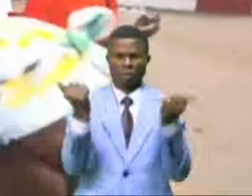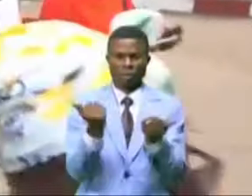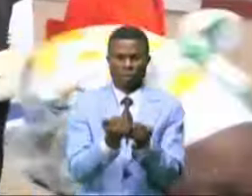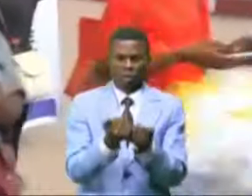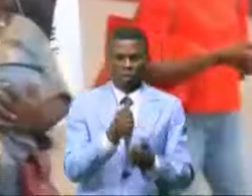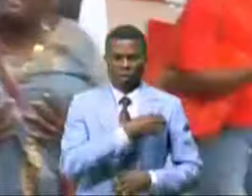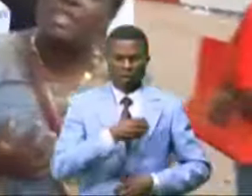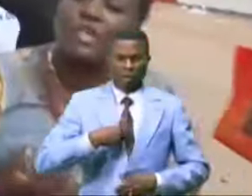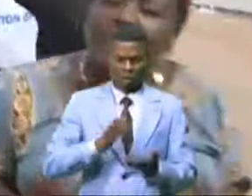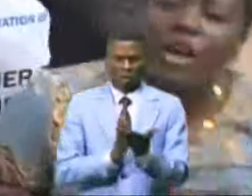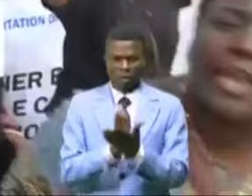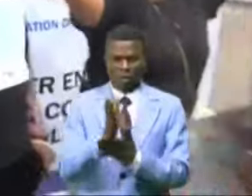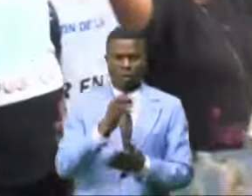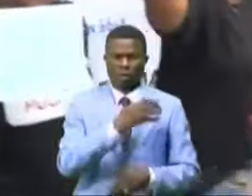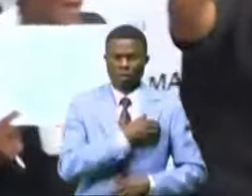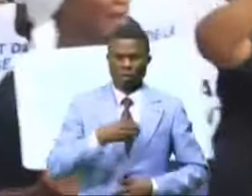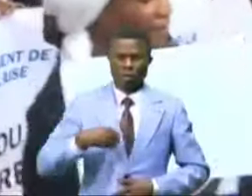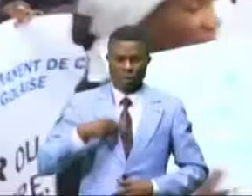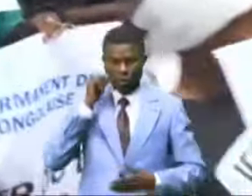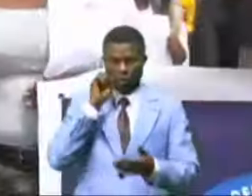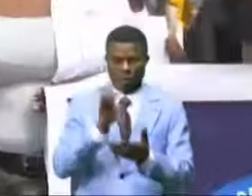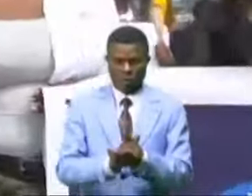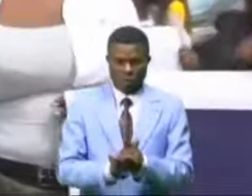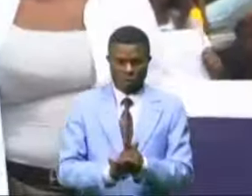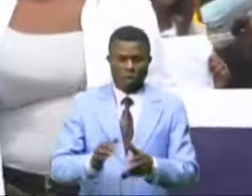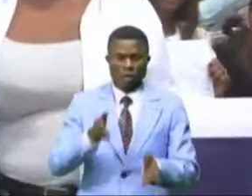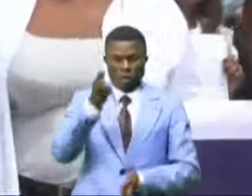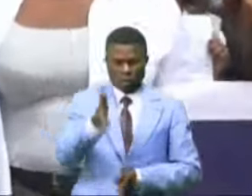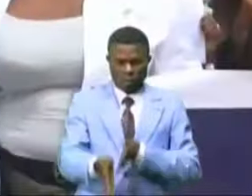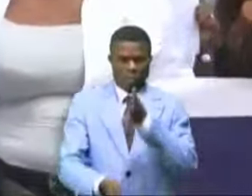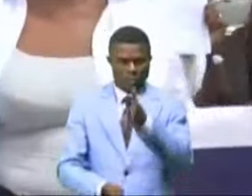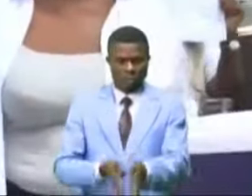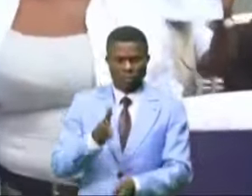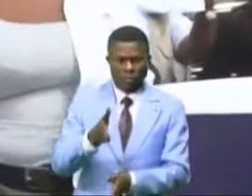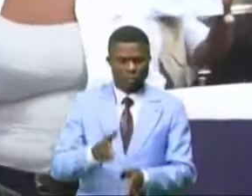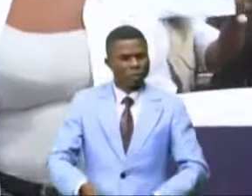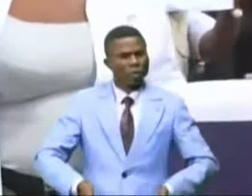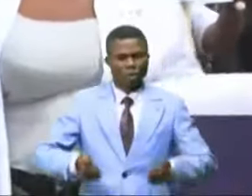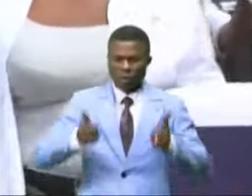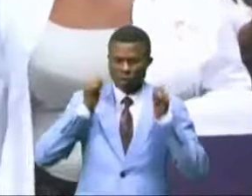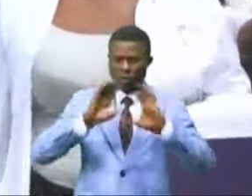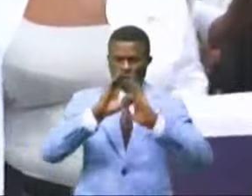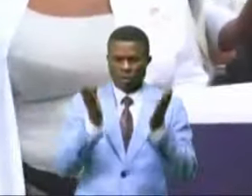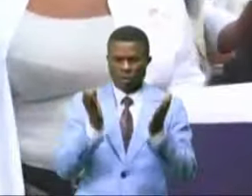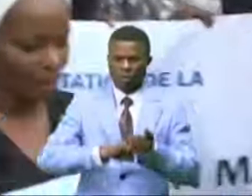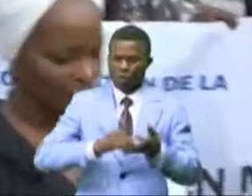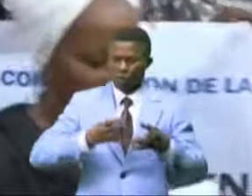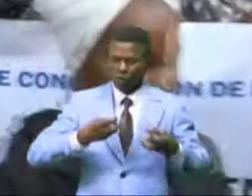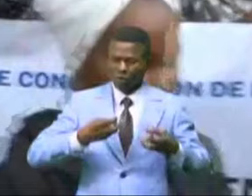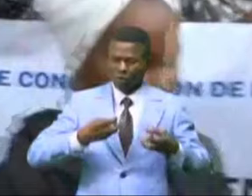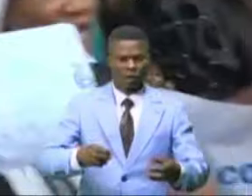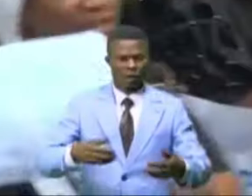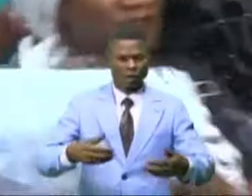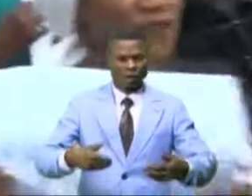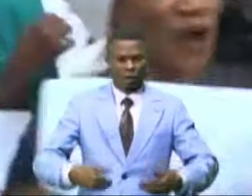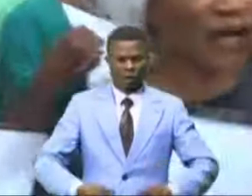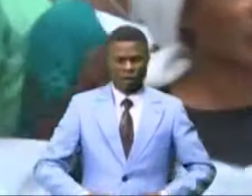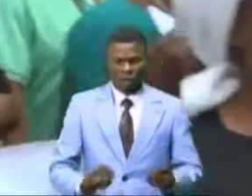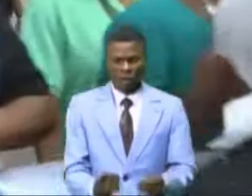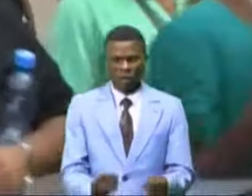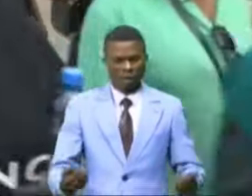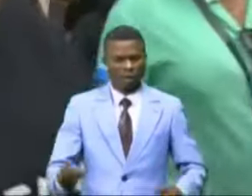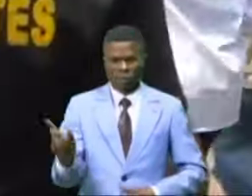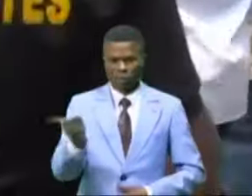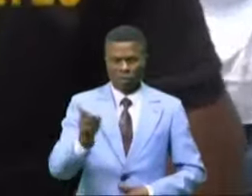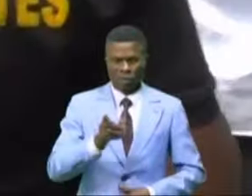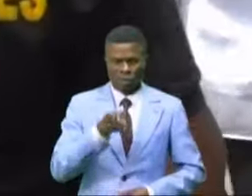féminines pour le droit des femmes ont par cette marche protesté contre tout mariage forcé précoce. La marche